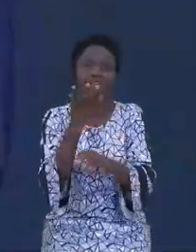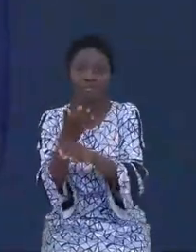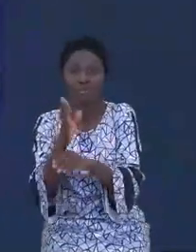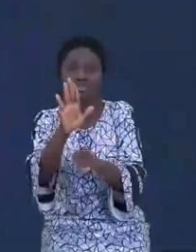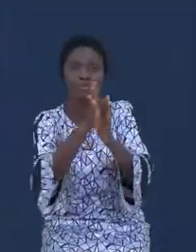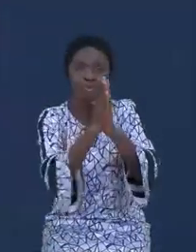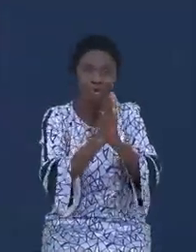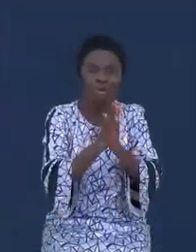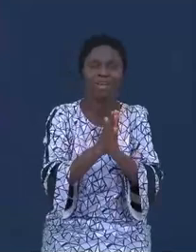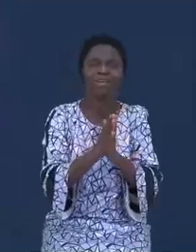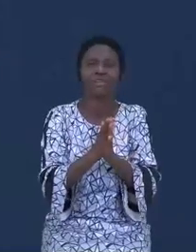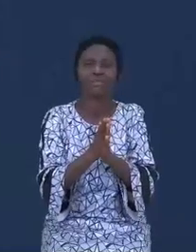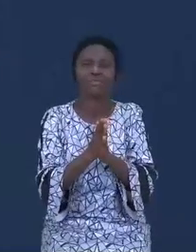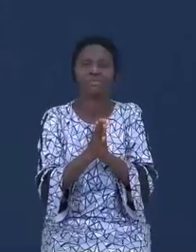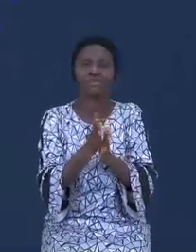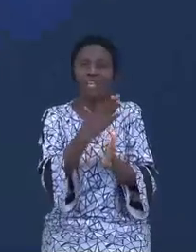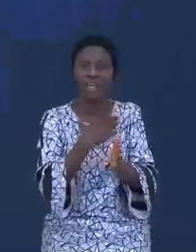Il entendra ta prière.